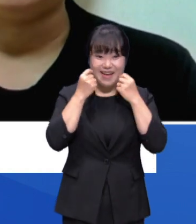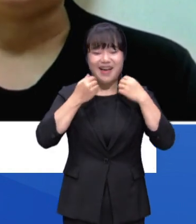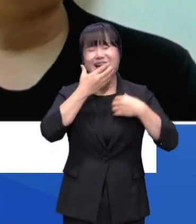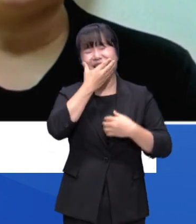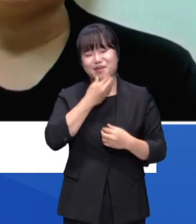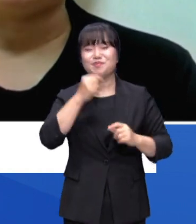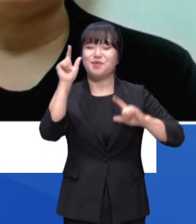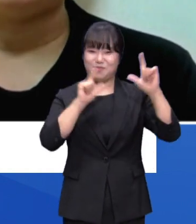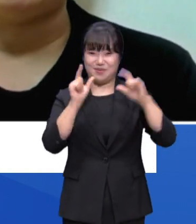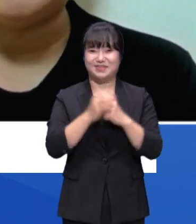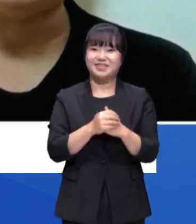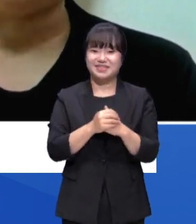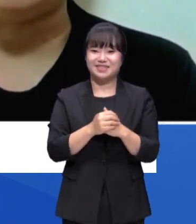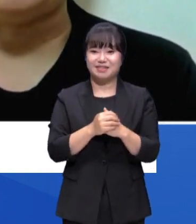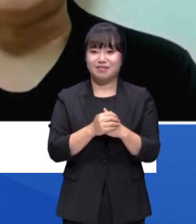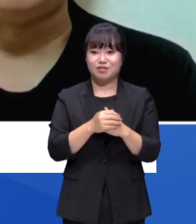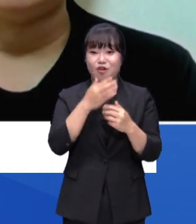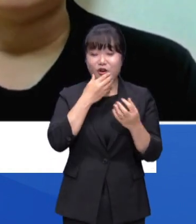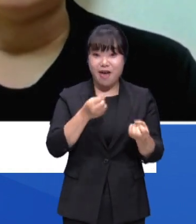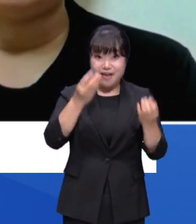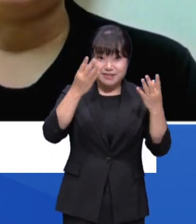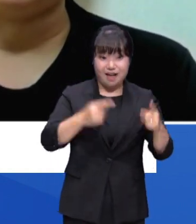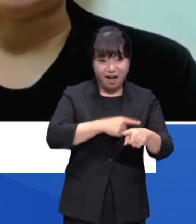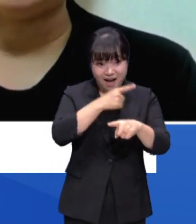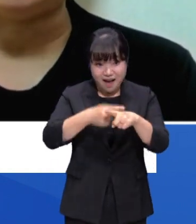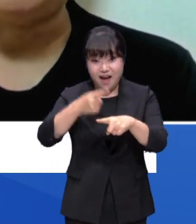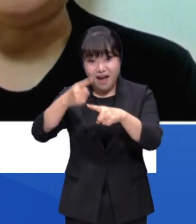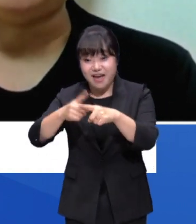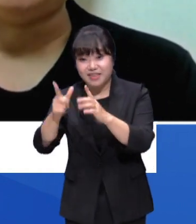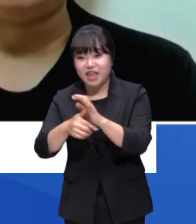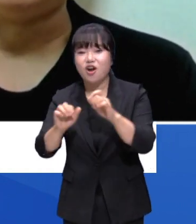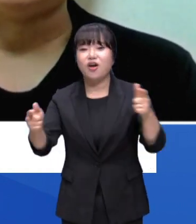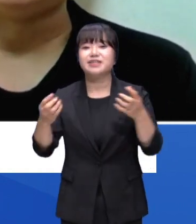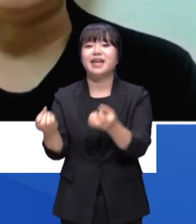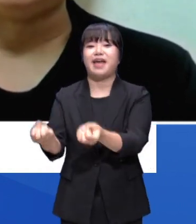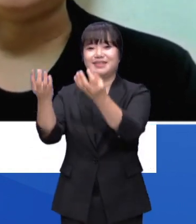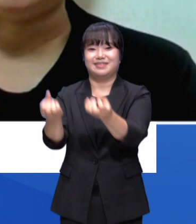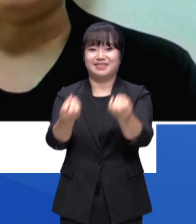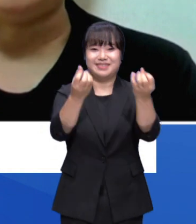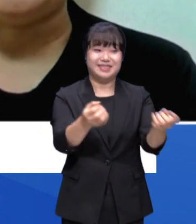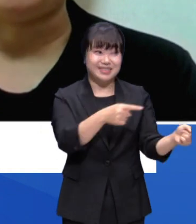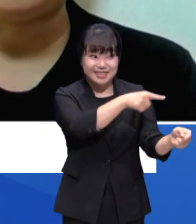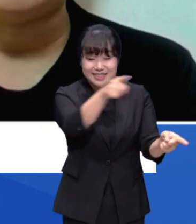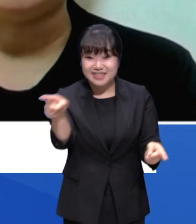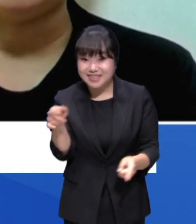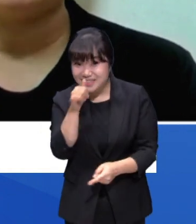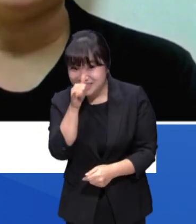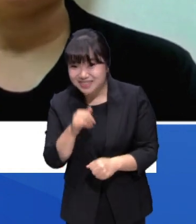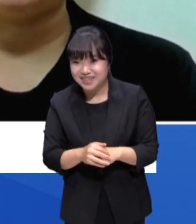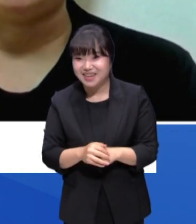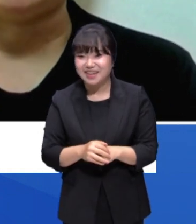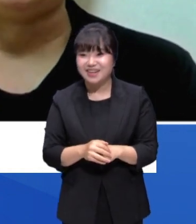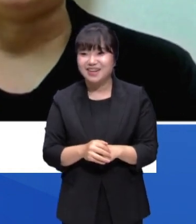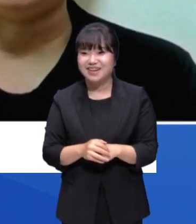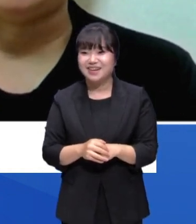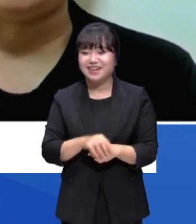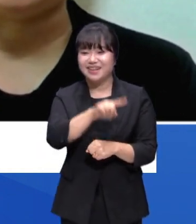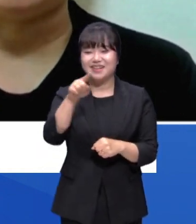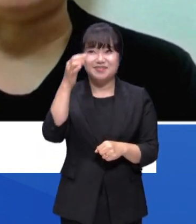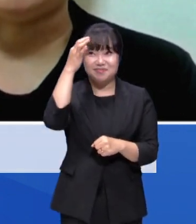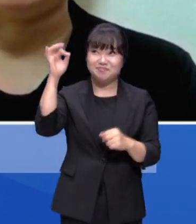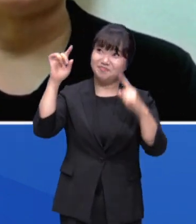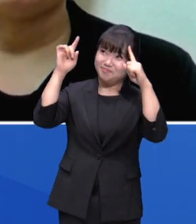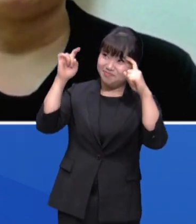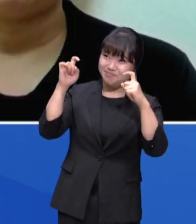보냈고요. 축제 중간중간에 또 다양한 이벤트도 진행이 됐기 때문에 행복한 기억이 될 수 있을